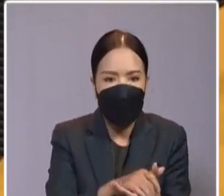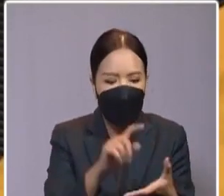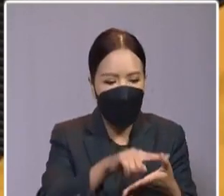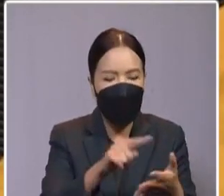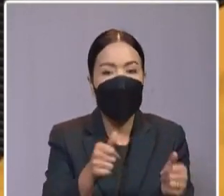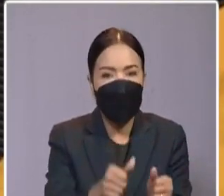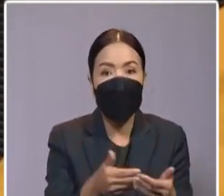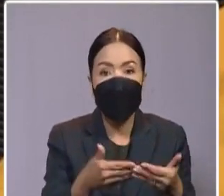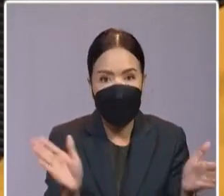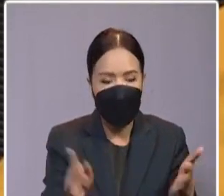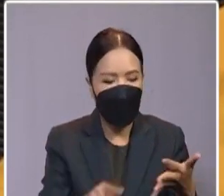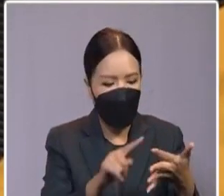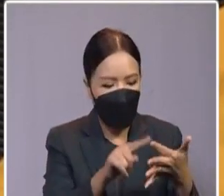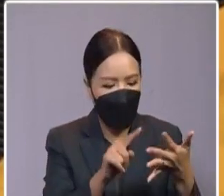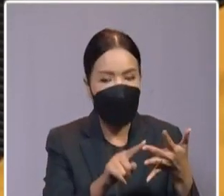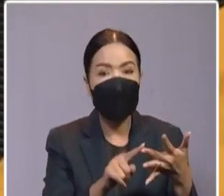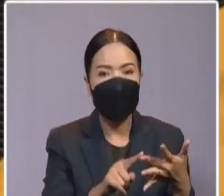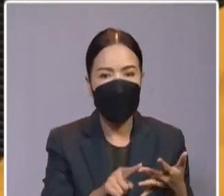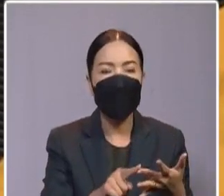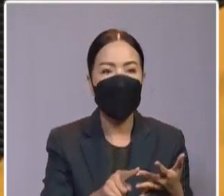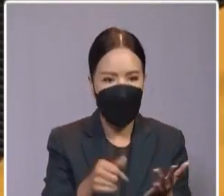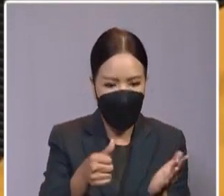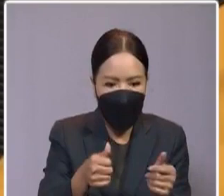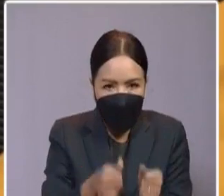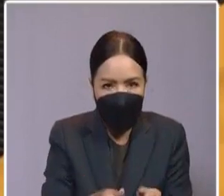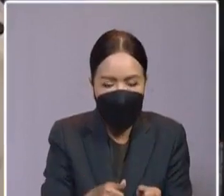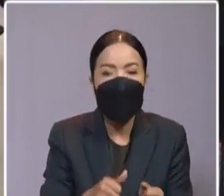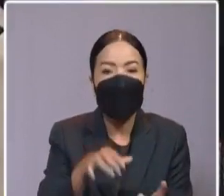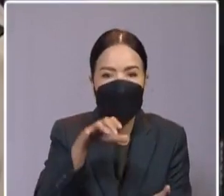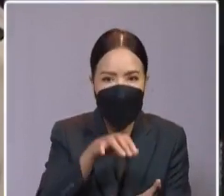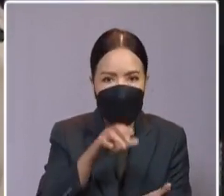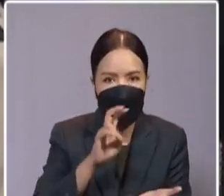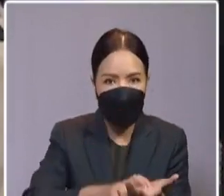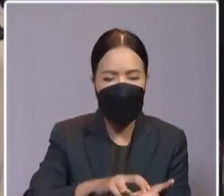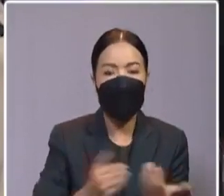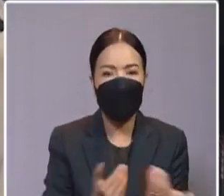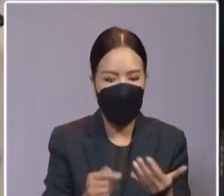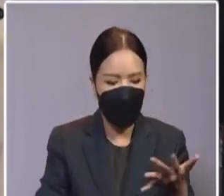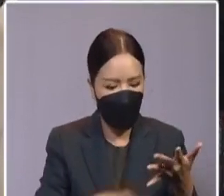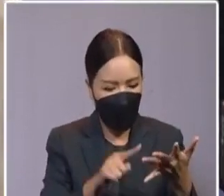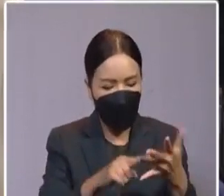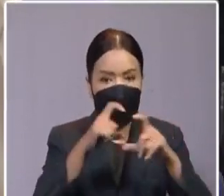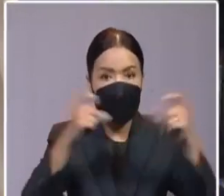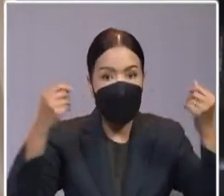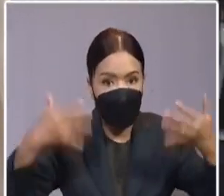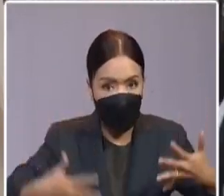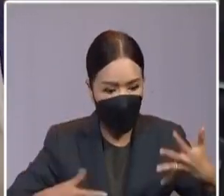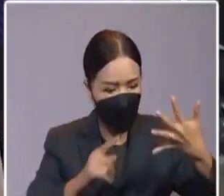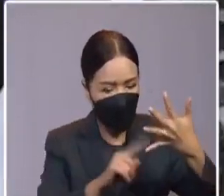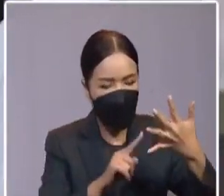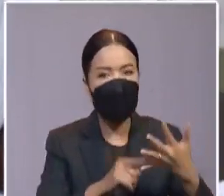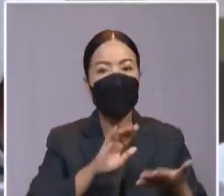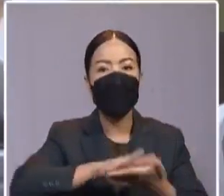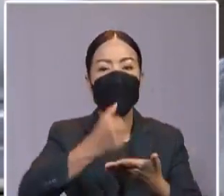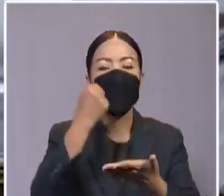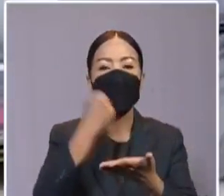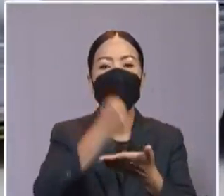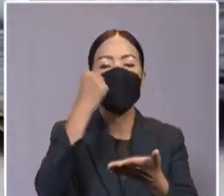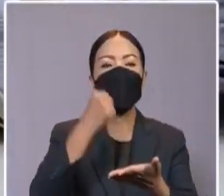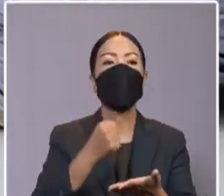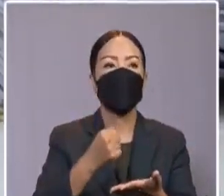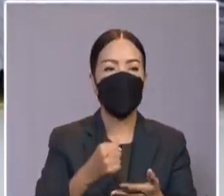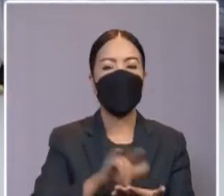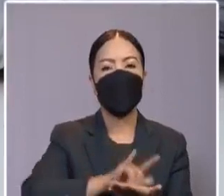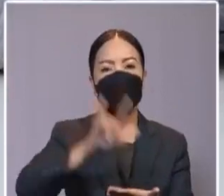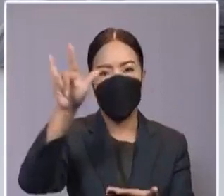อยากค่ะจากการสมรสการจดทะเบียนรับรองบุตรบุญธรรมนะคะแล้วทำการทำบัตรประจำตัวบัตรประชาชนแล้วก็การทำหนังสือเดินทางทั้งหมดนี้